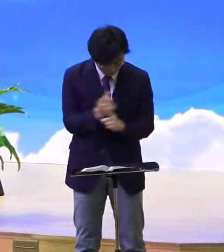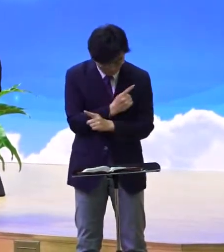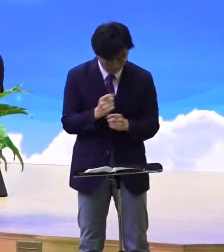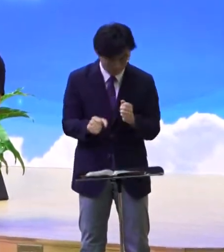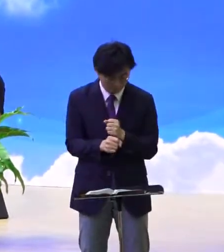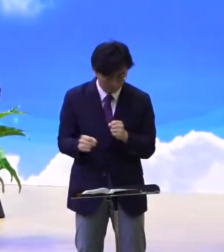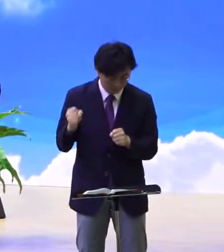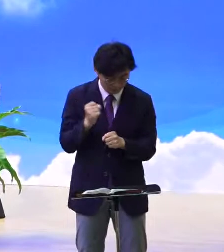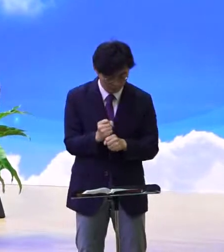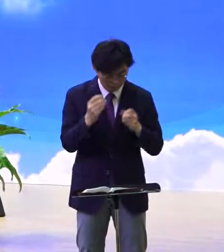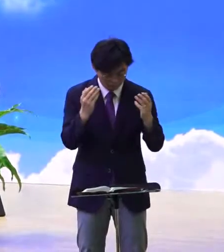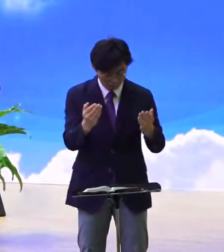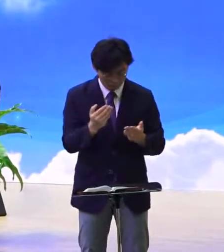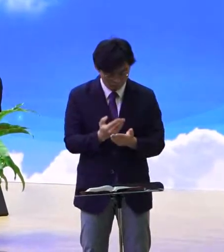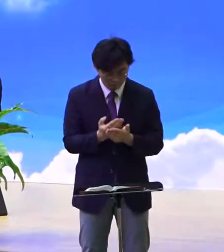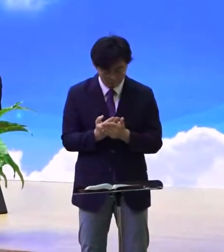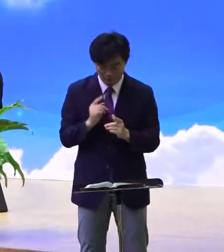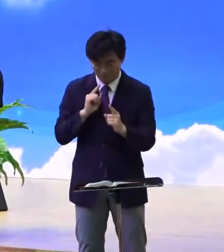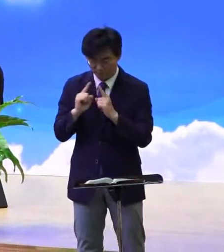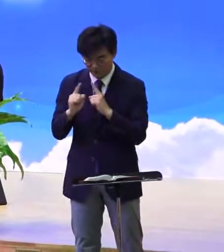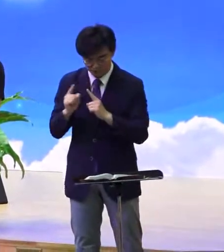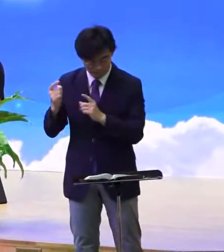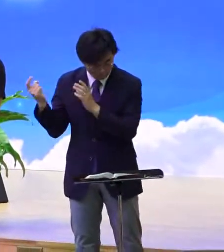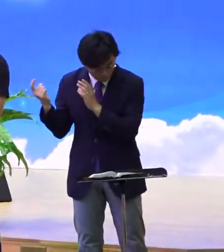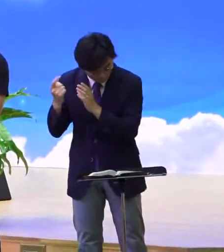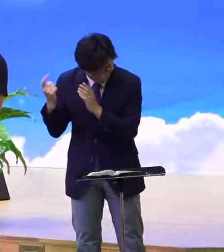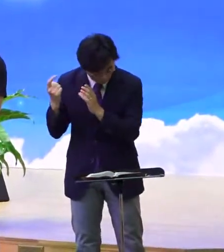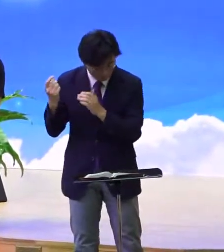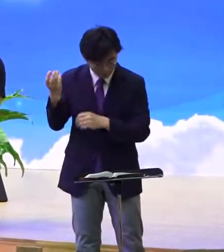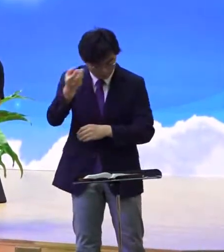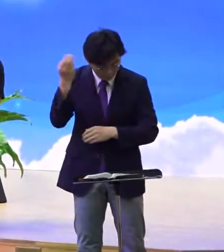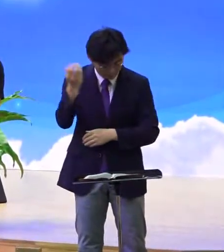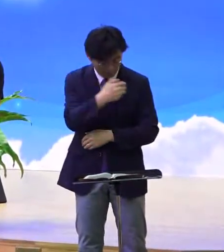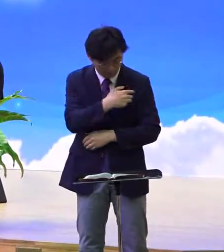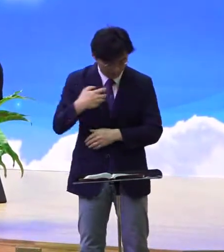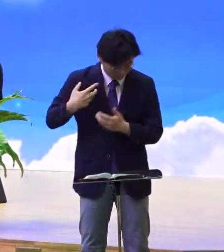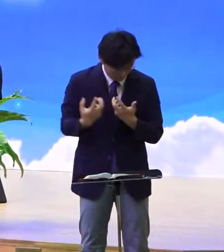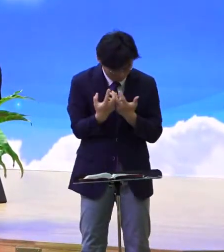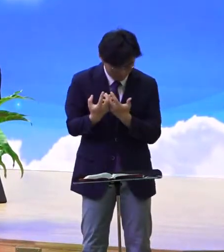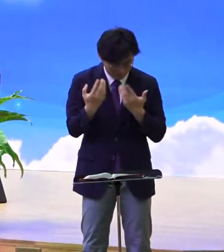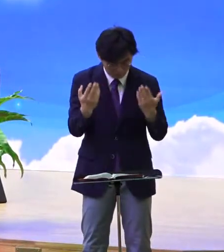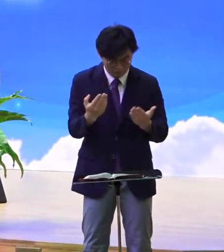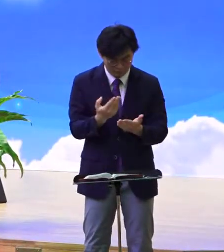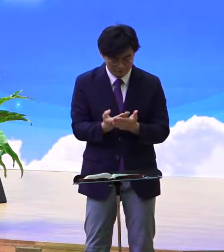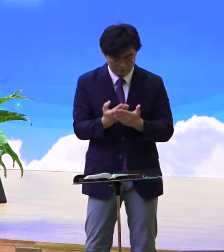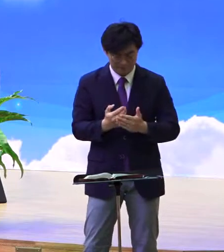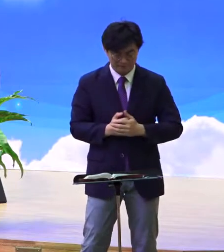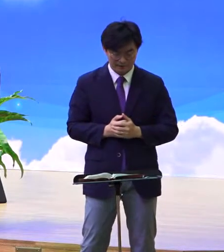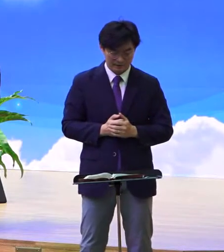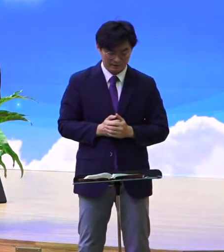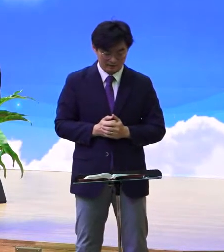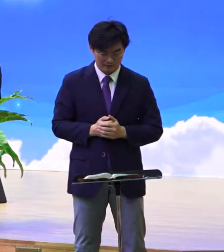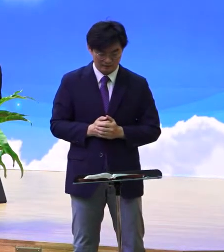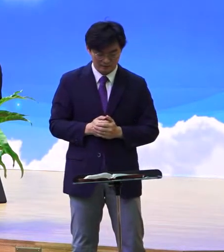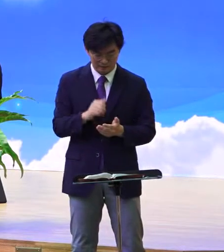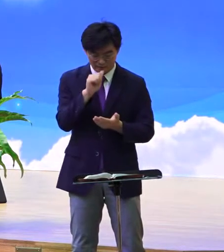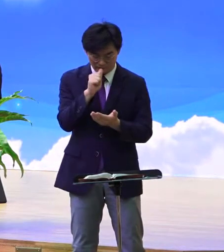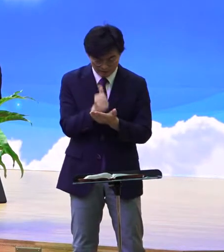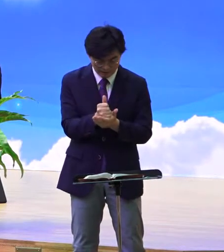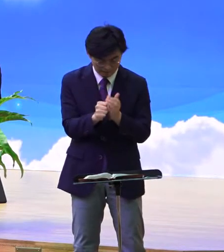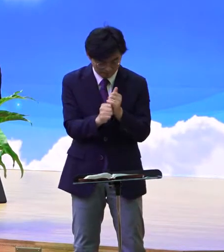말씀을 통하여 우리의 공고한 영혼이 감사로 풍성하게 하여 주옵소서. 죄와 음으로 살아온 일상들의